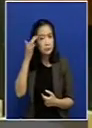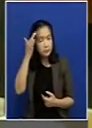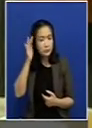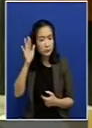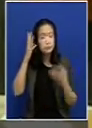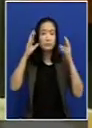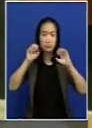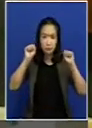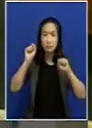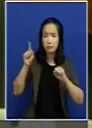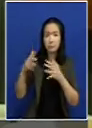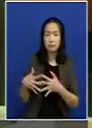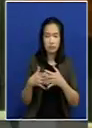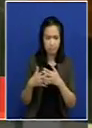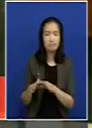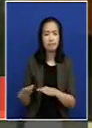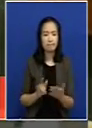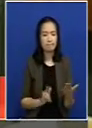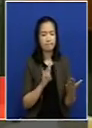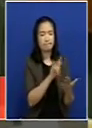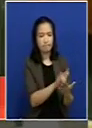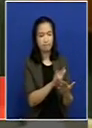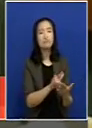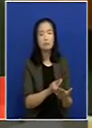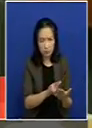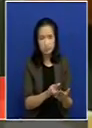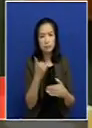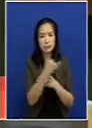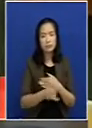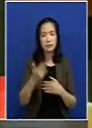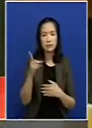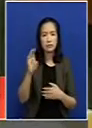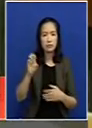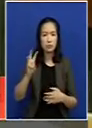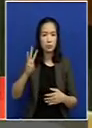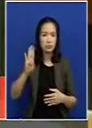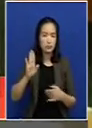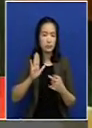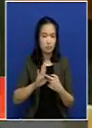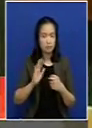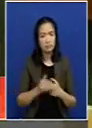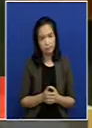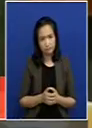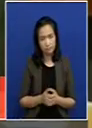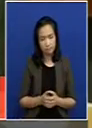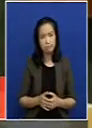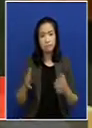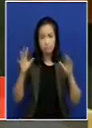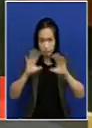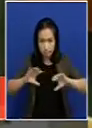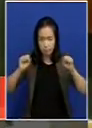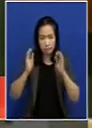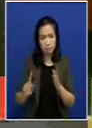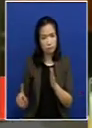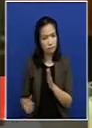าของสหรัฐเตรียมที่จะเดินทางเยือนคิวบาปลายเดือนมีนาคมนี้แล้วซึ่งจะเป็นประธานาธิบดีสหรัฐคนแรกในรอ